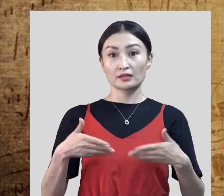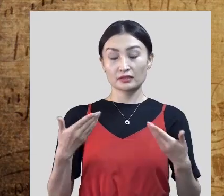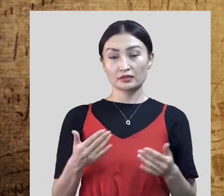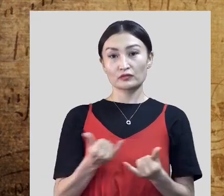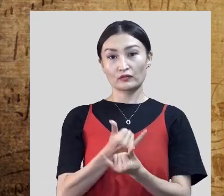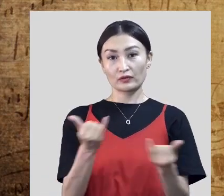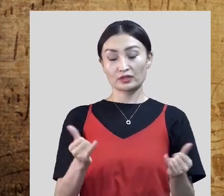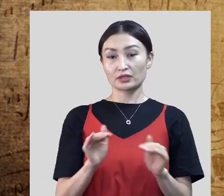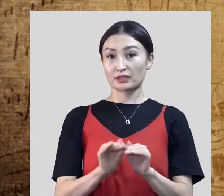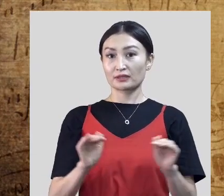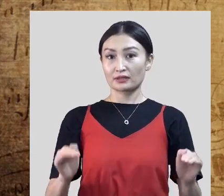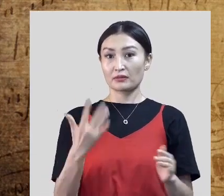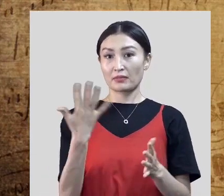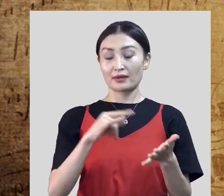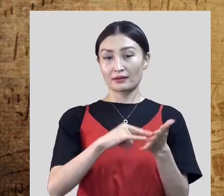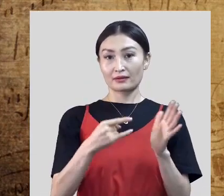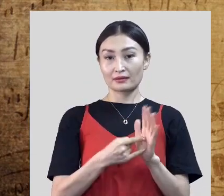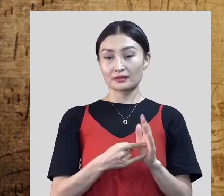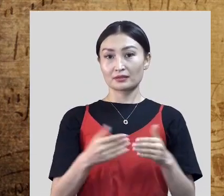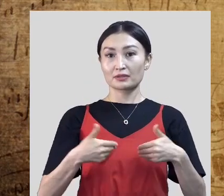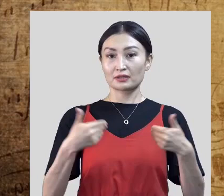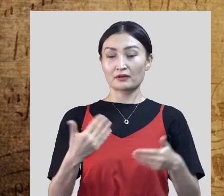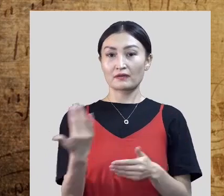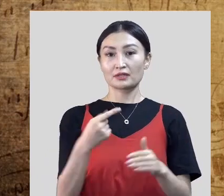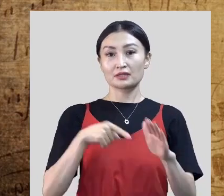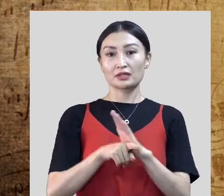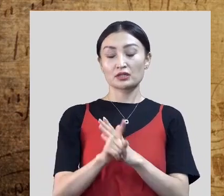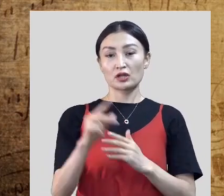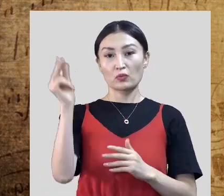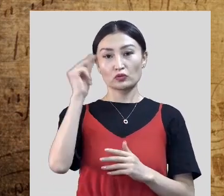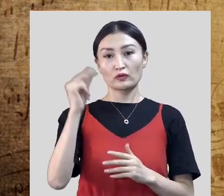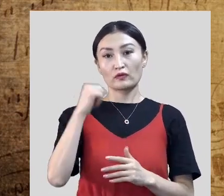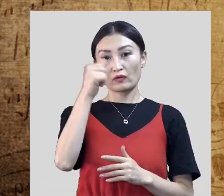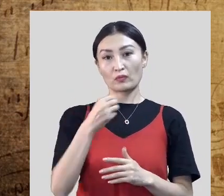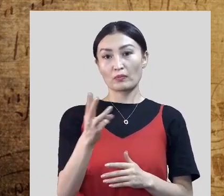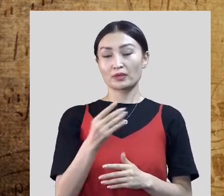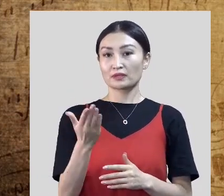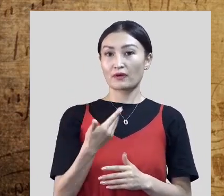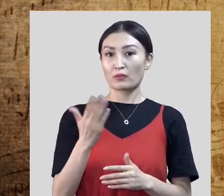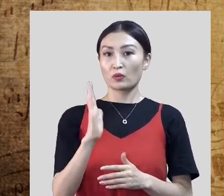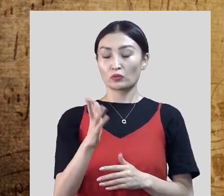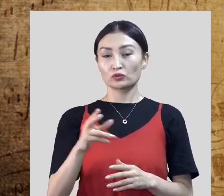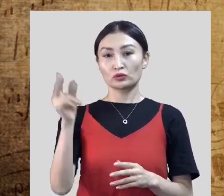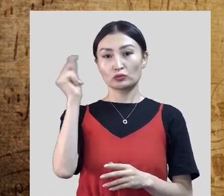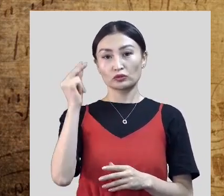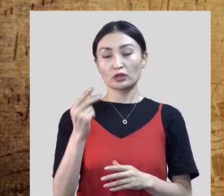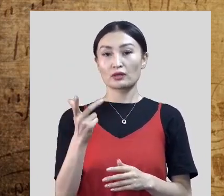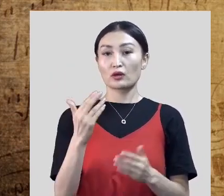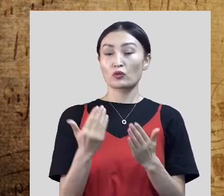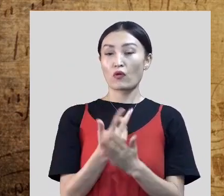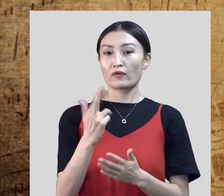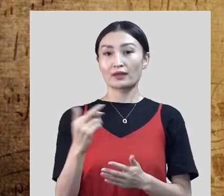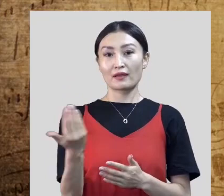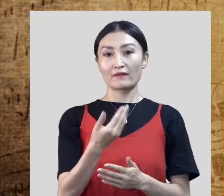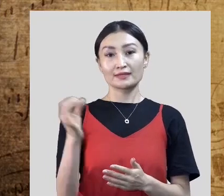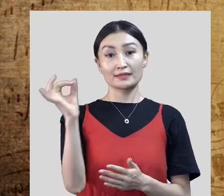Здравствуйте, уважаемые ученики 5 классов. Поздравляю вас с началом учебного года. Мы с вами будем изучать новый для вас